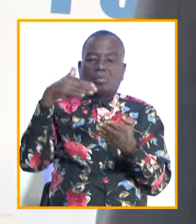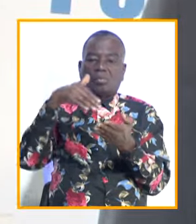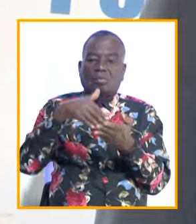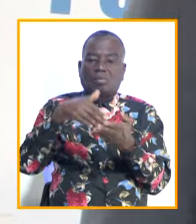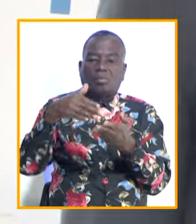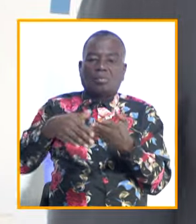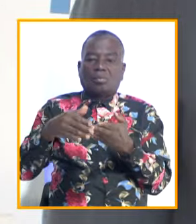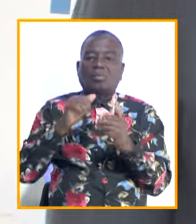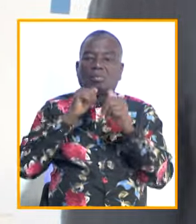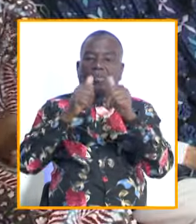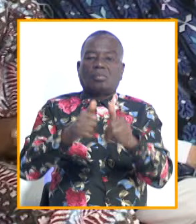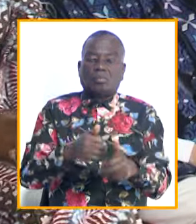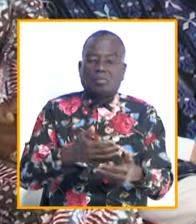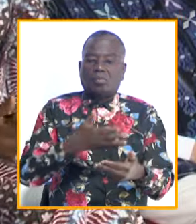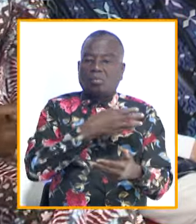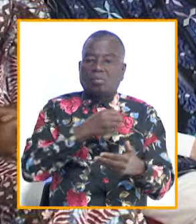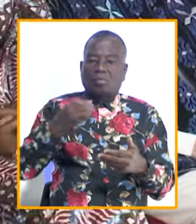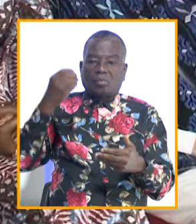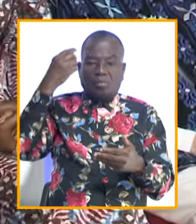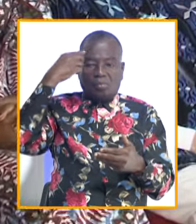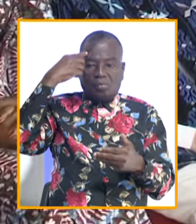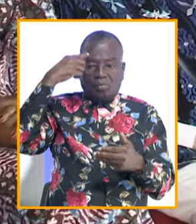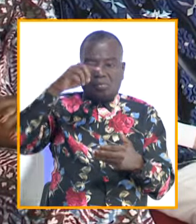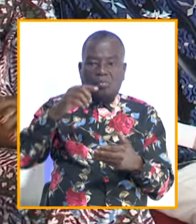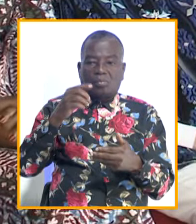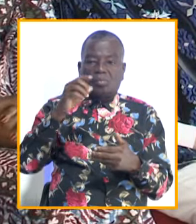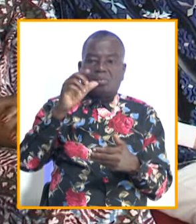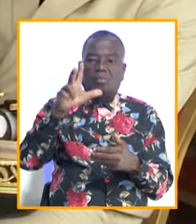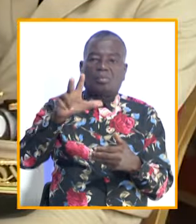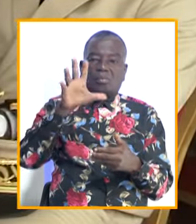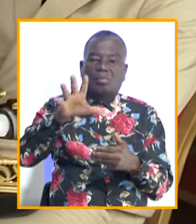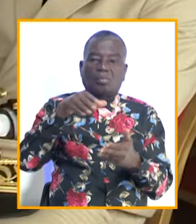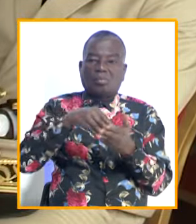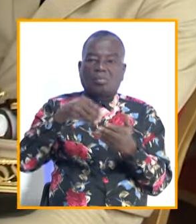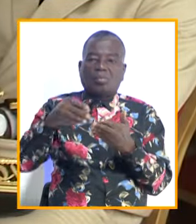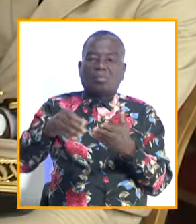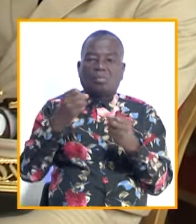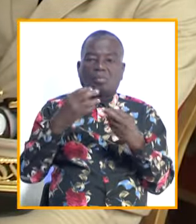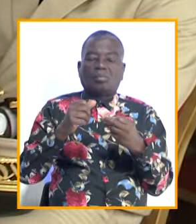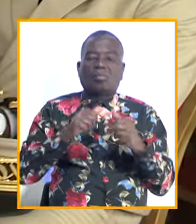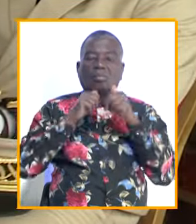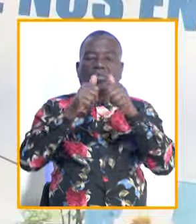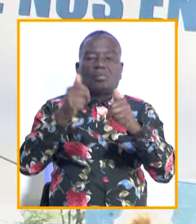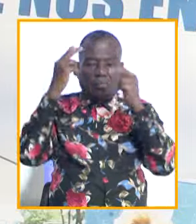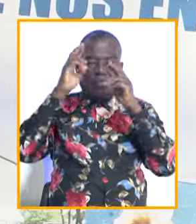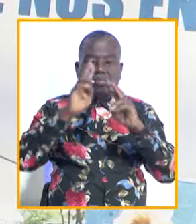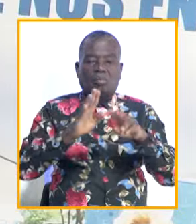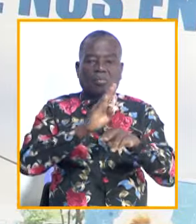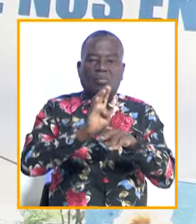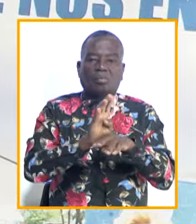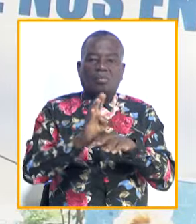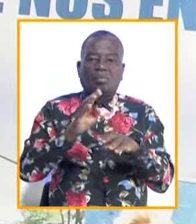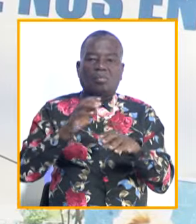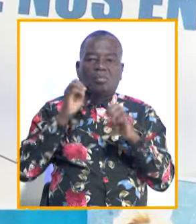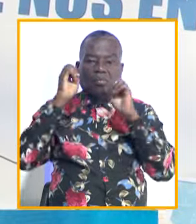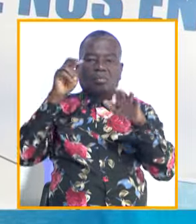en espèces pour une enveloppe globale de 235 millions de francs CFA. Autant de cadeaux pour la ville de Bouaké.